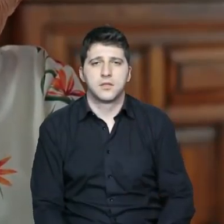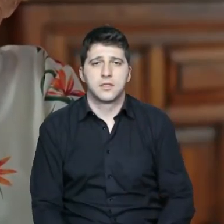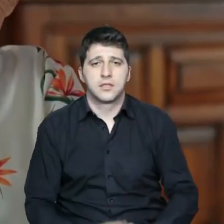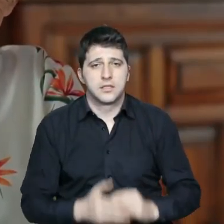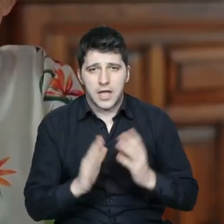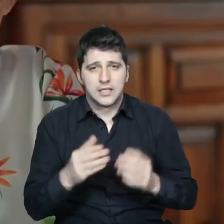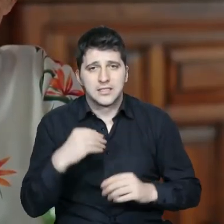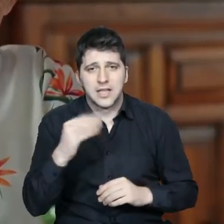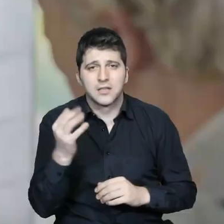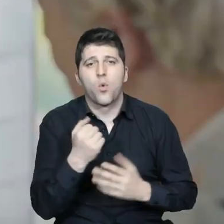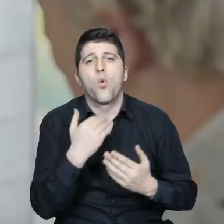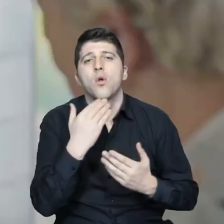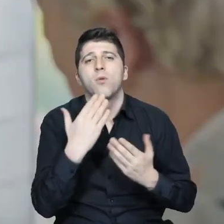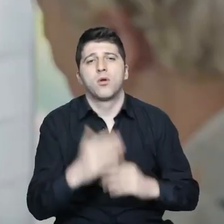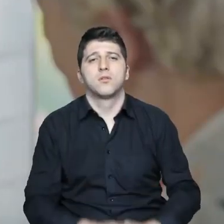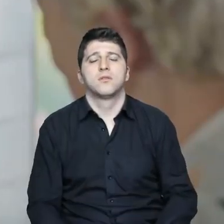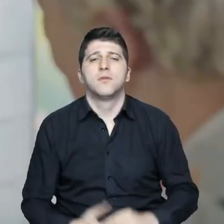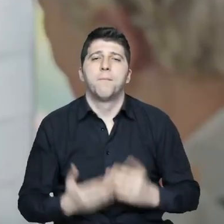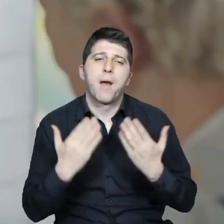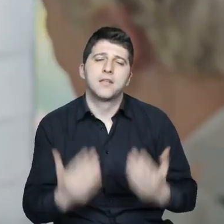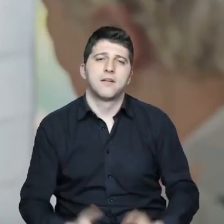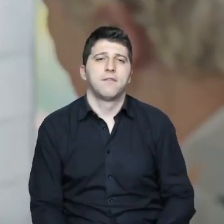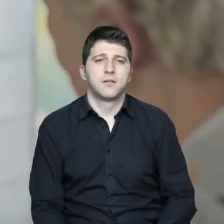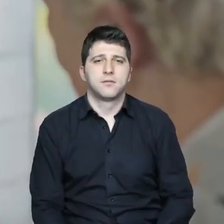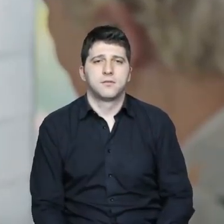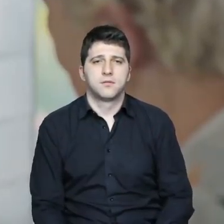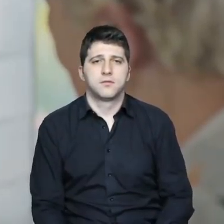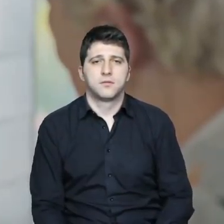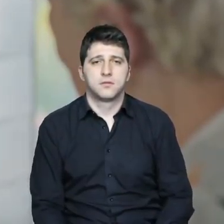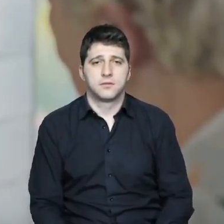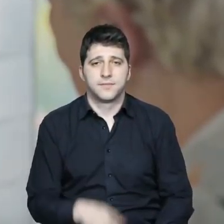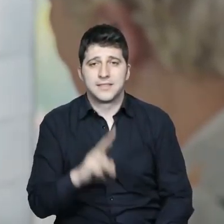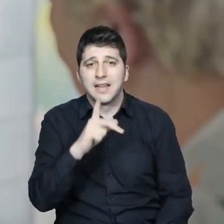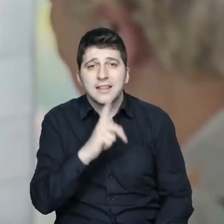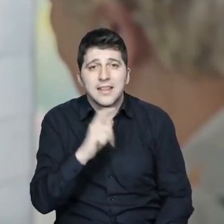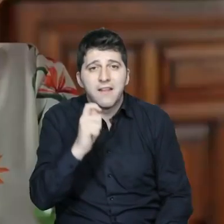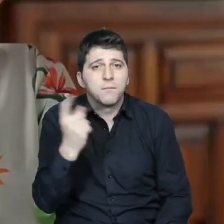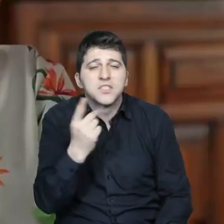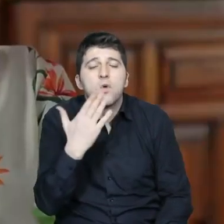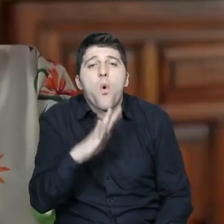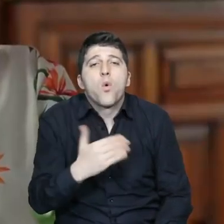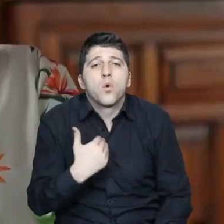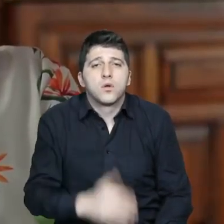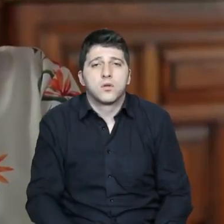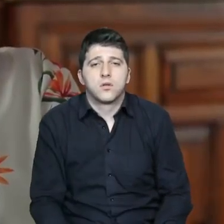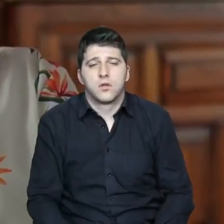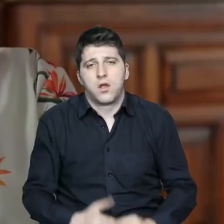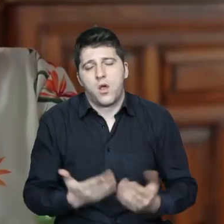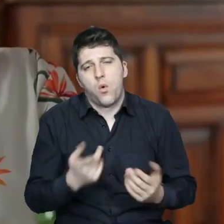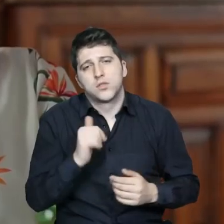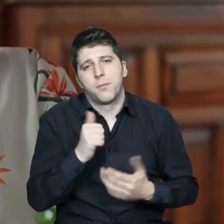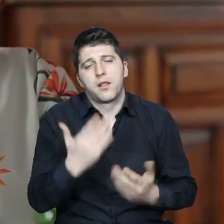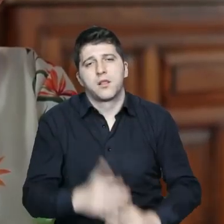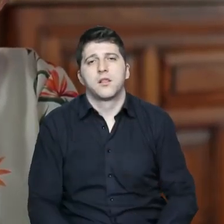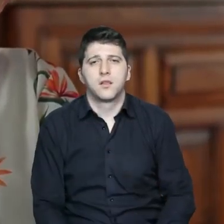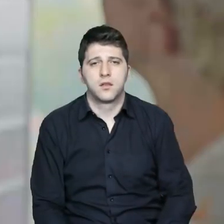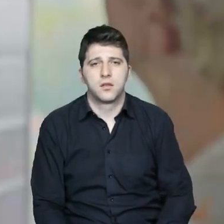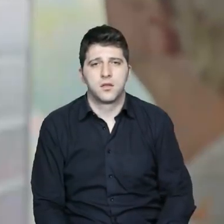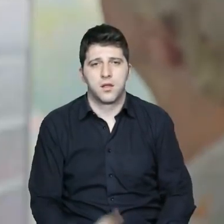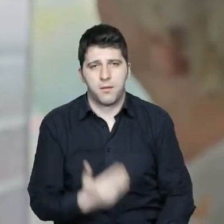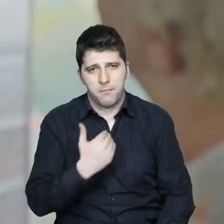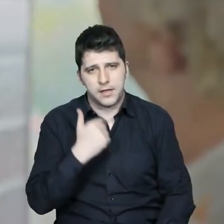Yani satın alamıyorsunuz. Maalesef. Size teklif edebilecek bir şeyim yok ki. E o zaman